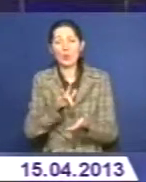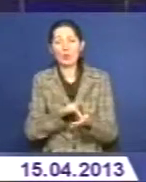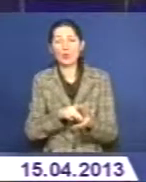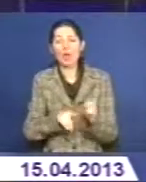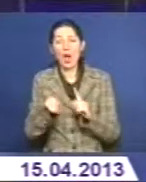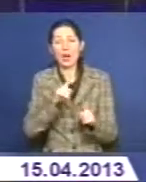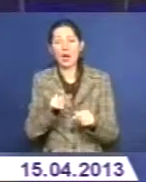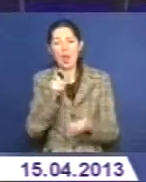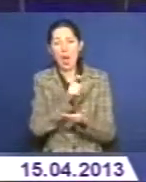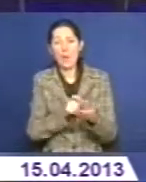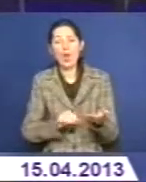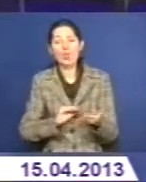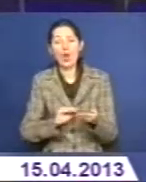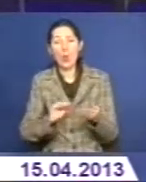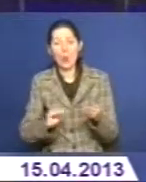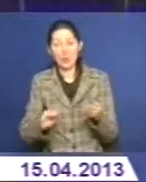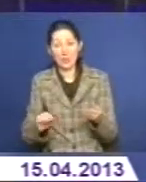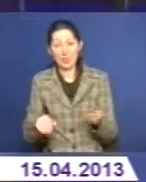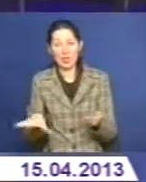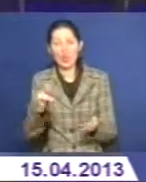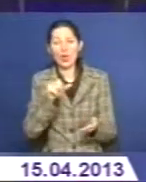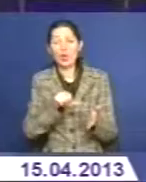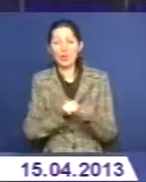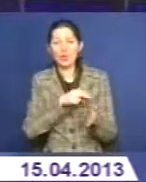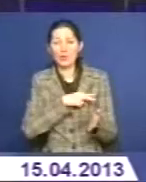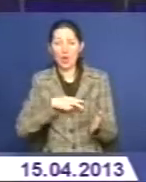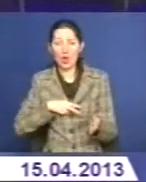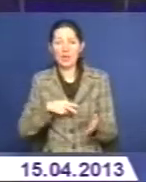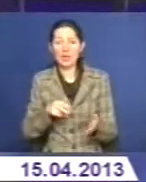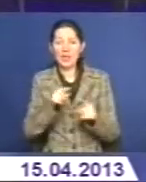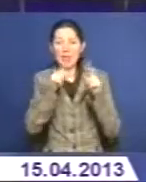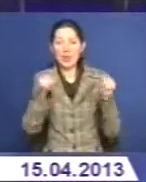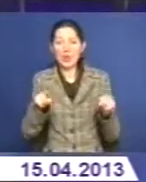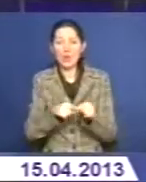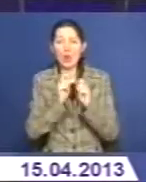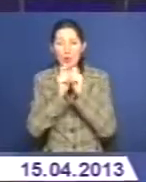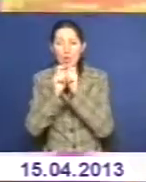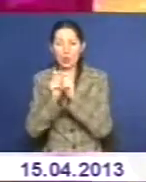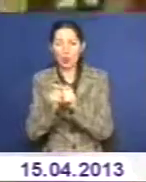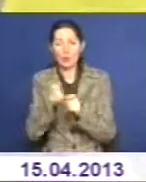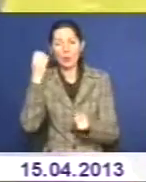композитор. Усіх учасників нагородили дипломами і подарунками. Переможці отримали грошові премії.